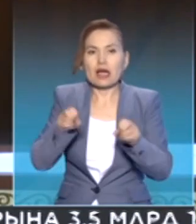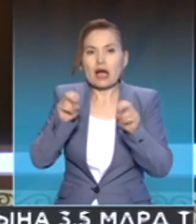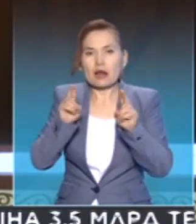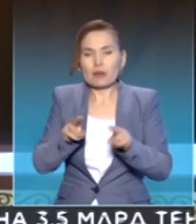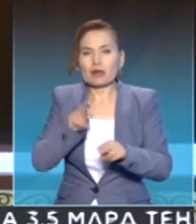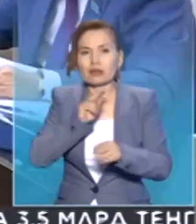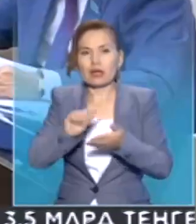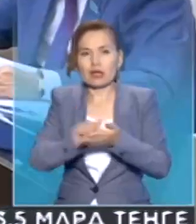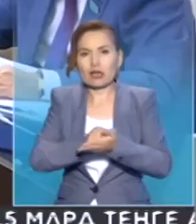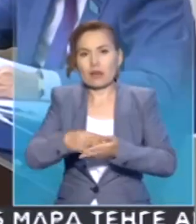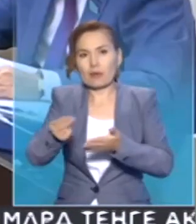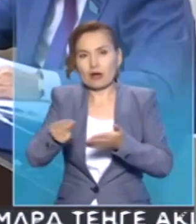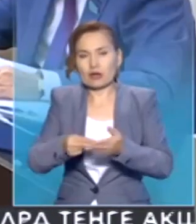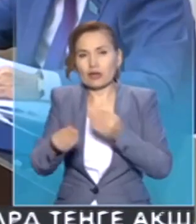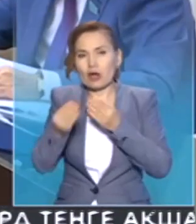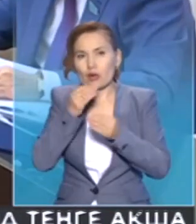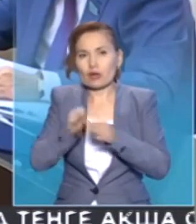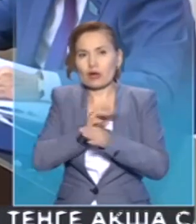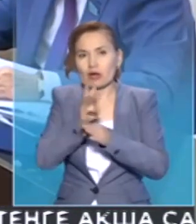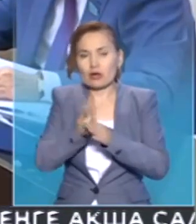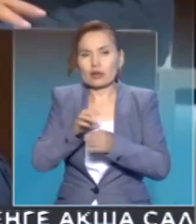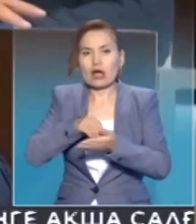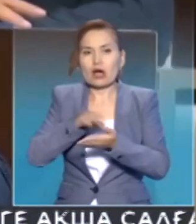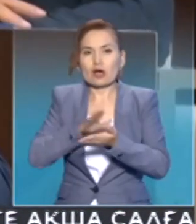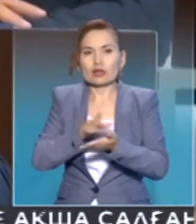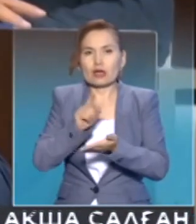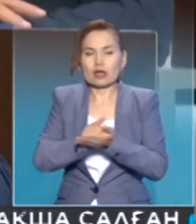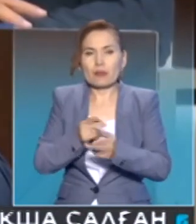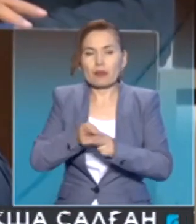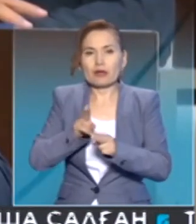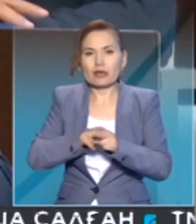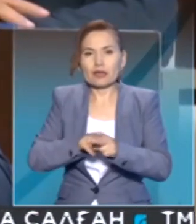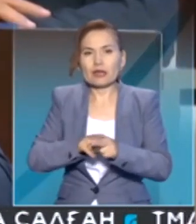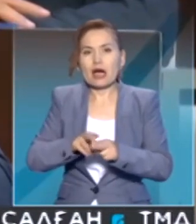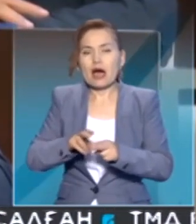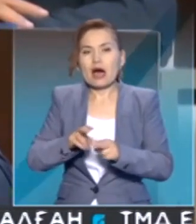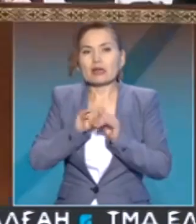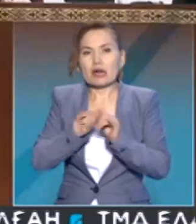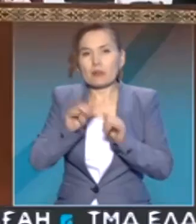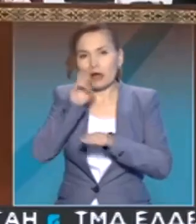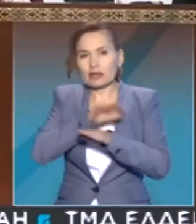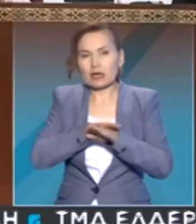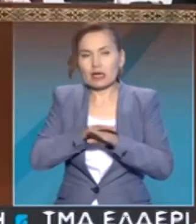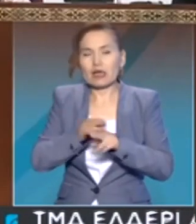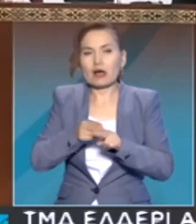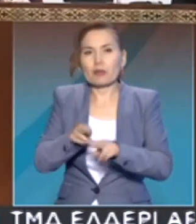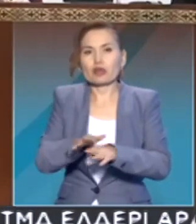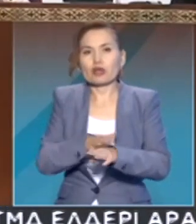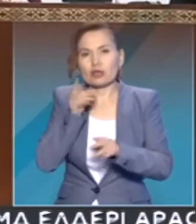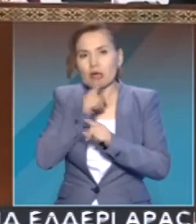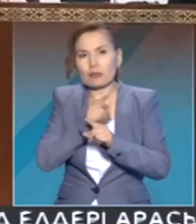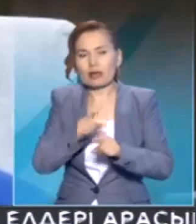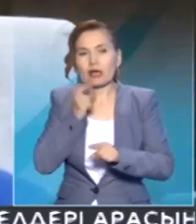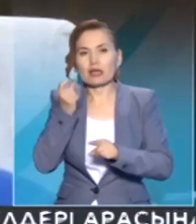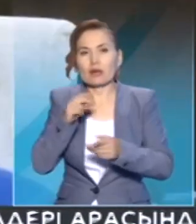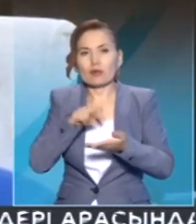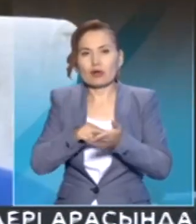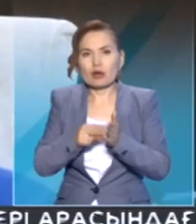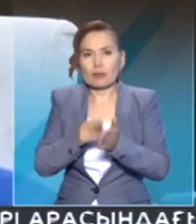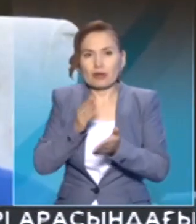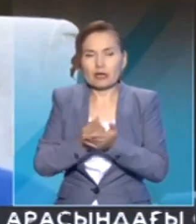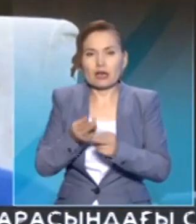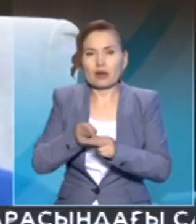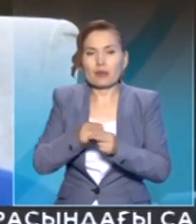доктрина қабылданып, өніммен қамту тетіктері белгіленуі тиіс. Дамыған елдерде бұл ұзақ мерзімді экономикалық жоспар ретінде түзілген.